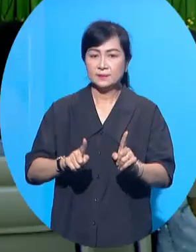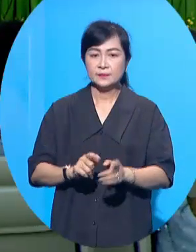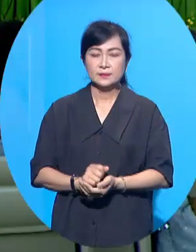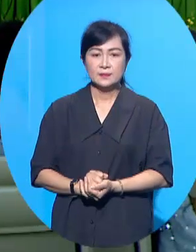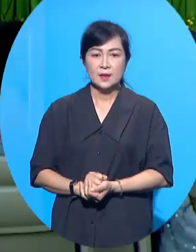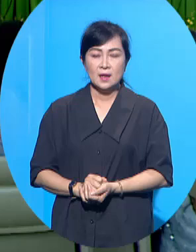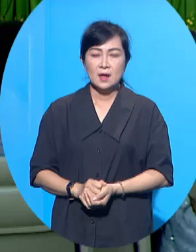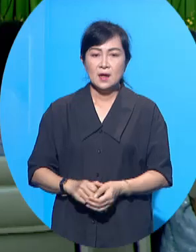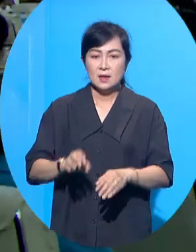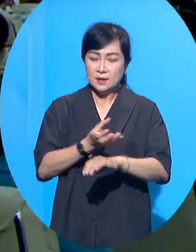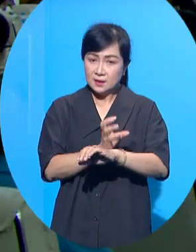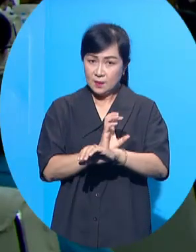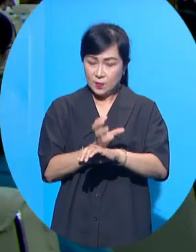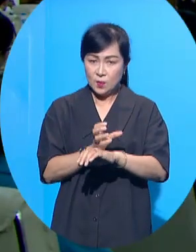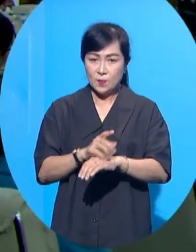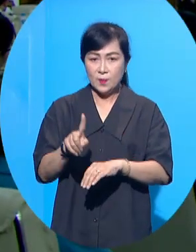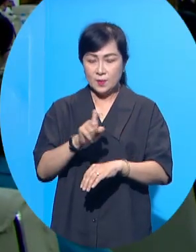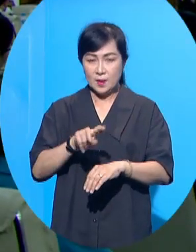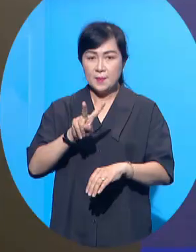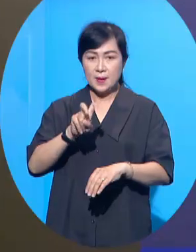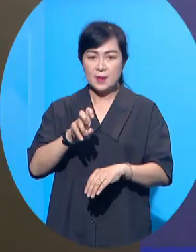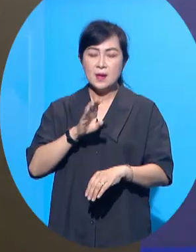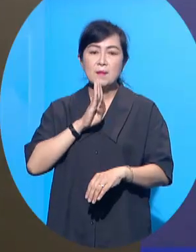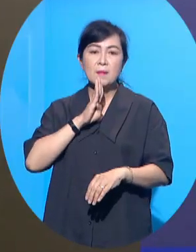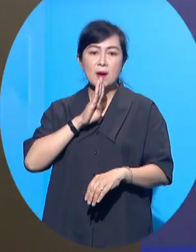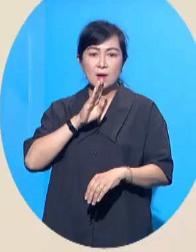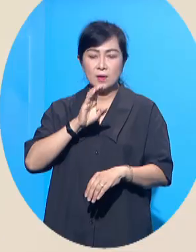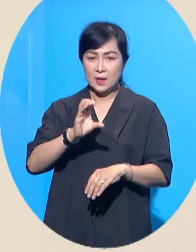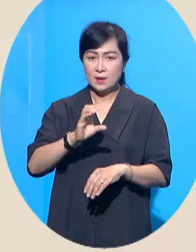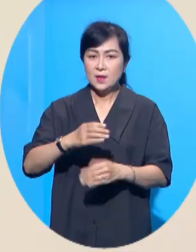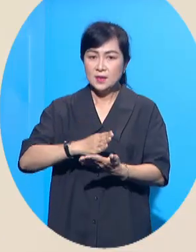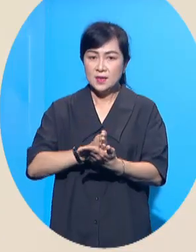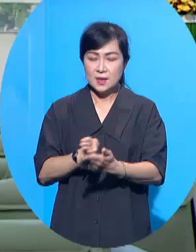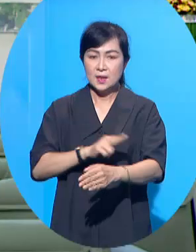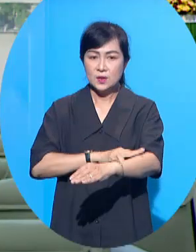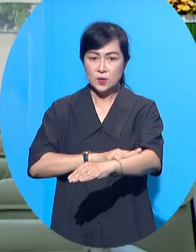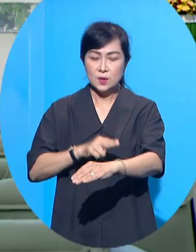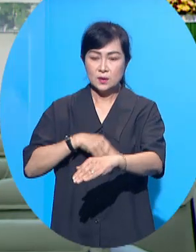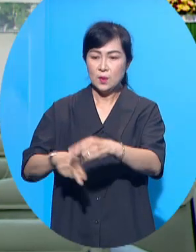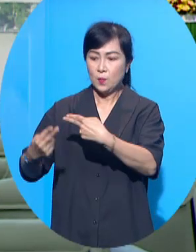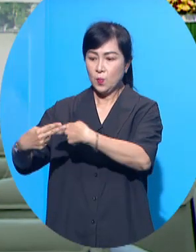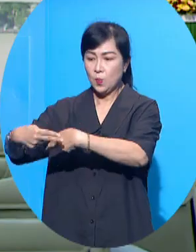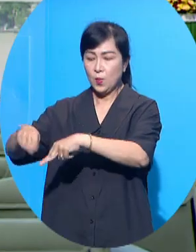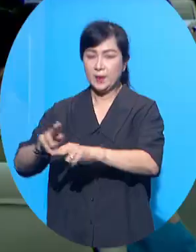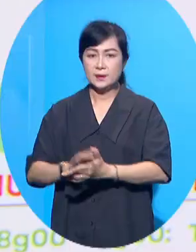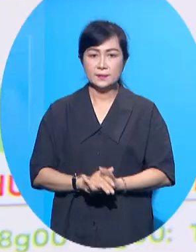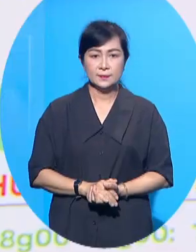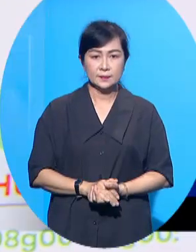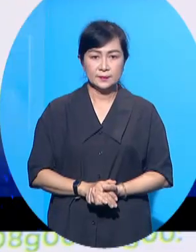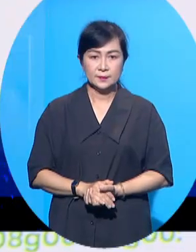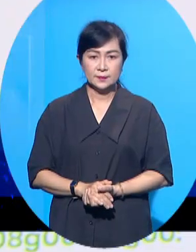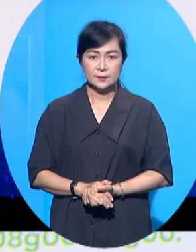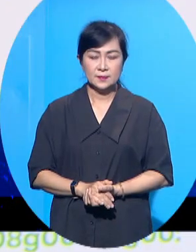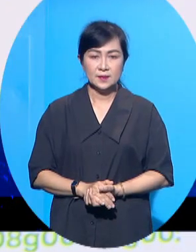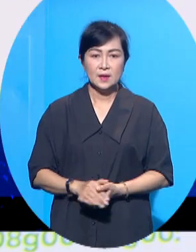nhi, hồi sức cấp cứu. Hơn 120 báo cáo khoa học đã được chia sẻ với các chuyên gia trong và ngoài nước. Tôi còn mời